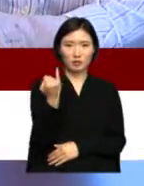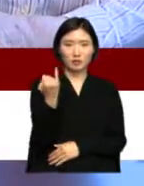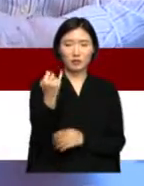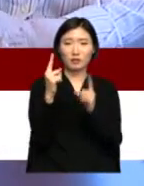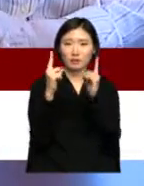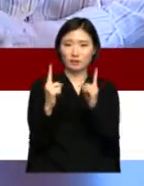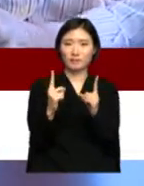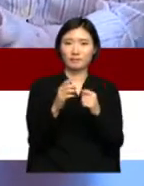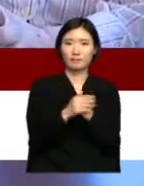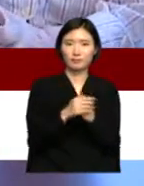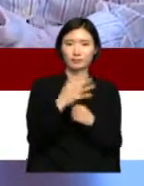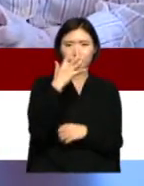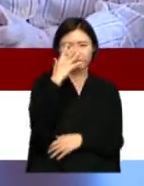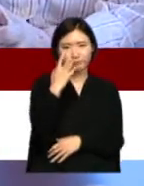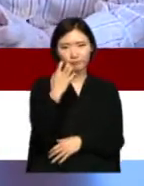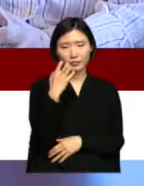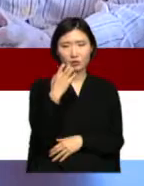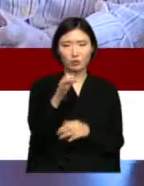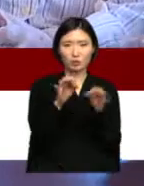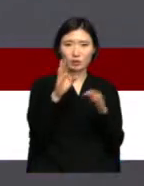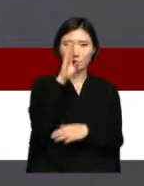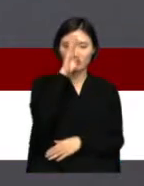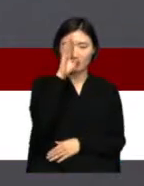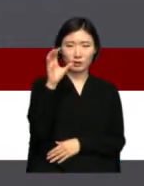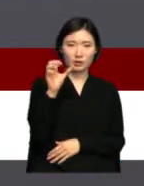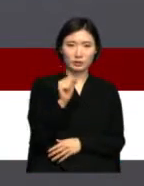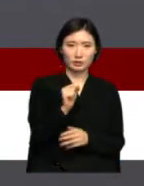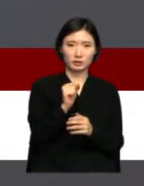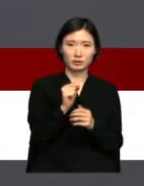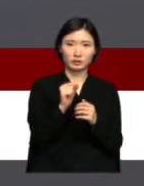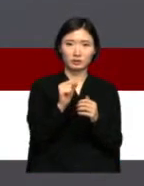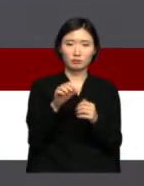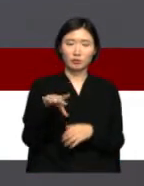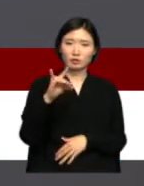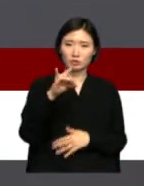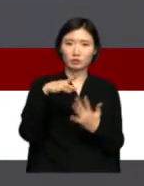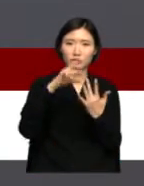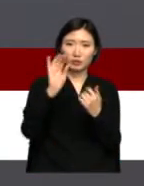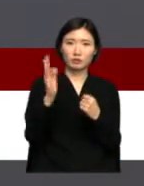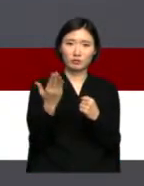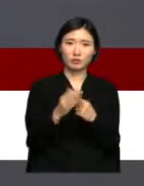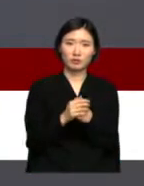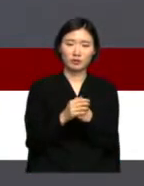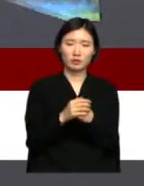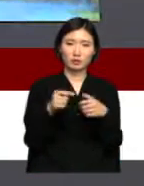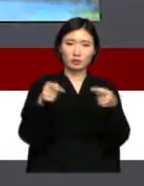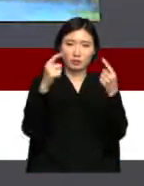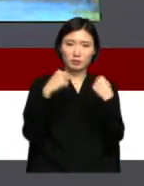대상입니다. 우울증이나 만성질환을 앓고 있는 경우 우선 선정됩니다.